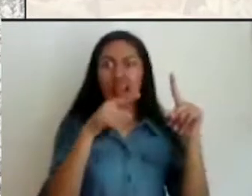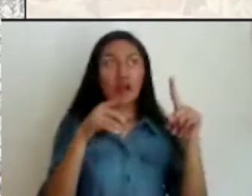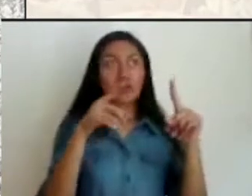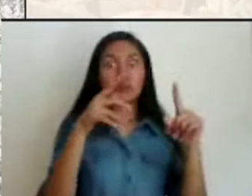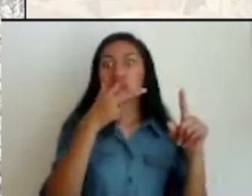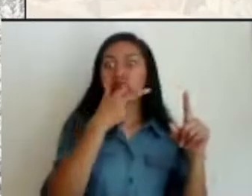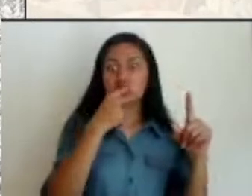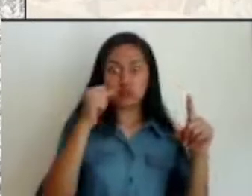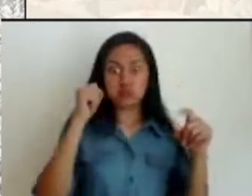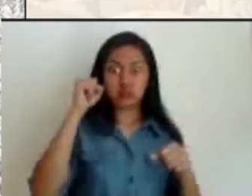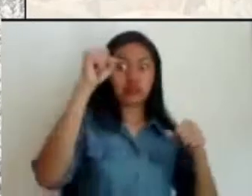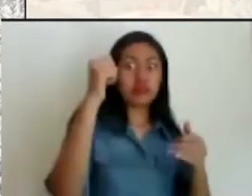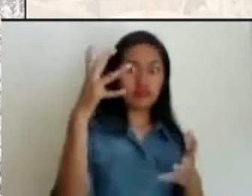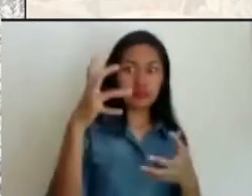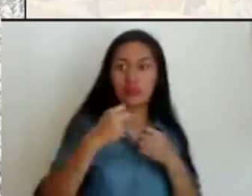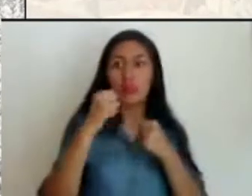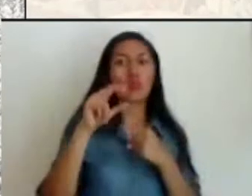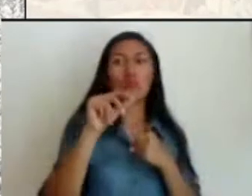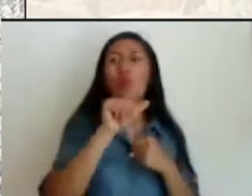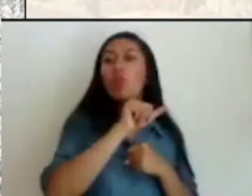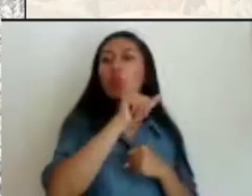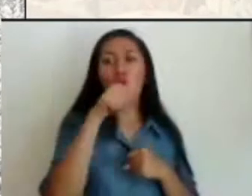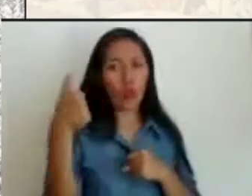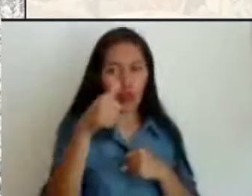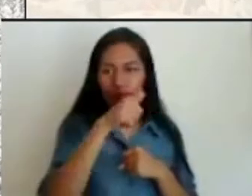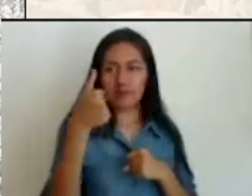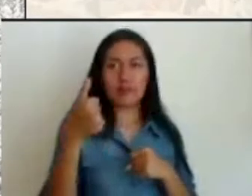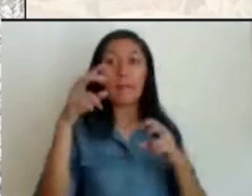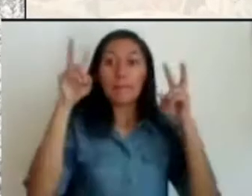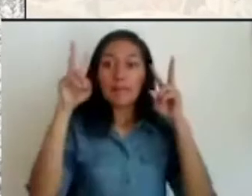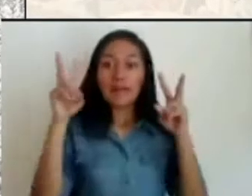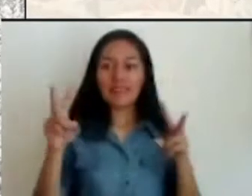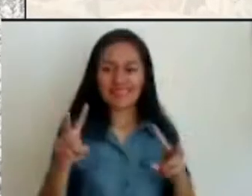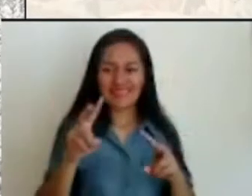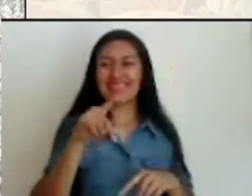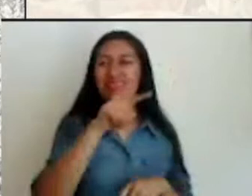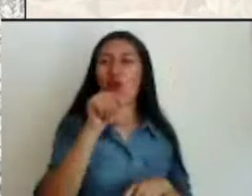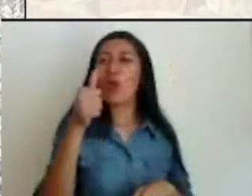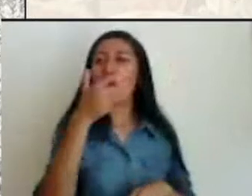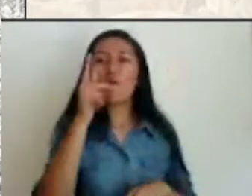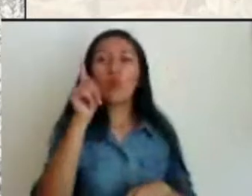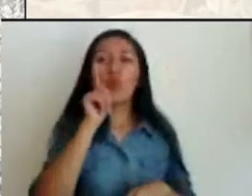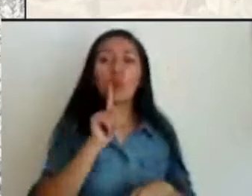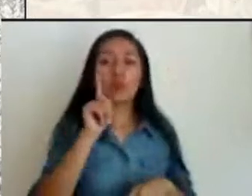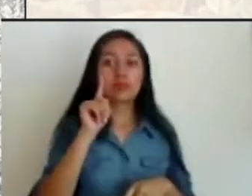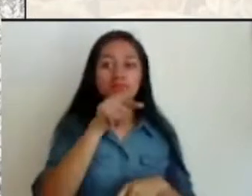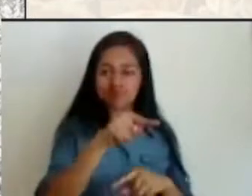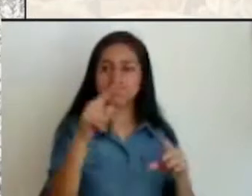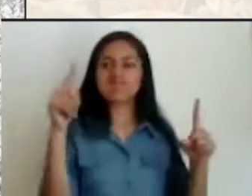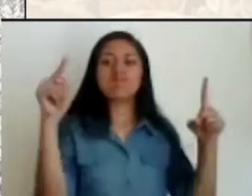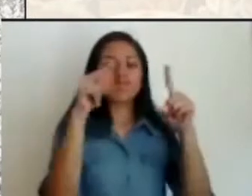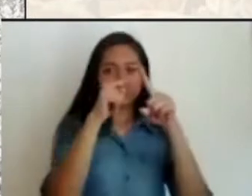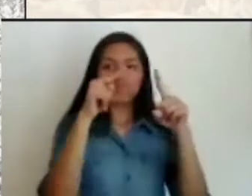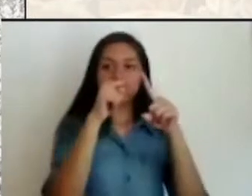de Santa María de la Salute. Aquí tenemos la vista aérea de la punta de esta isla, donde estaba un monasterio antes, y